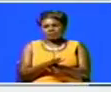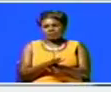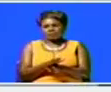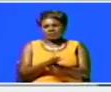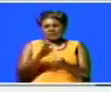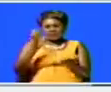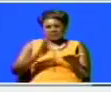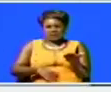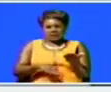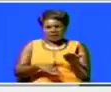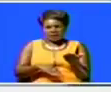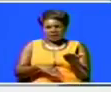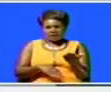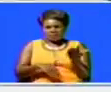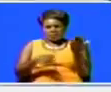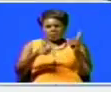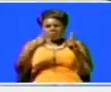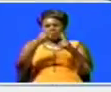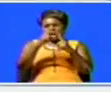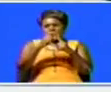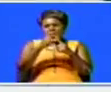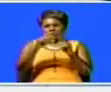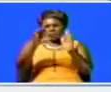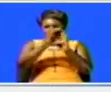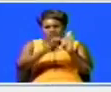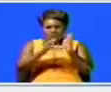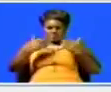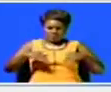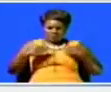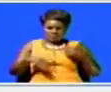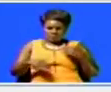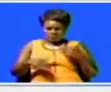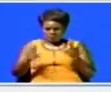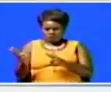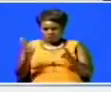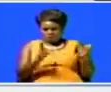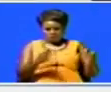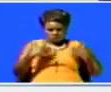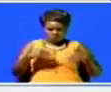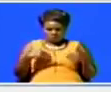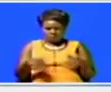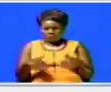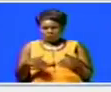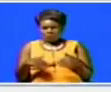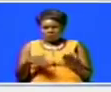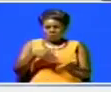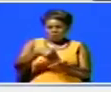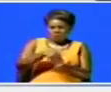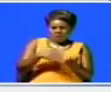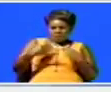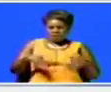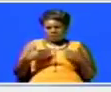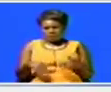kuliko neno katiba. Watu ambao tunajulikana kama watu wa kawaida, watu wanyonge